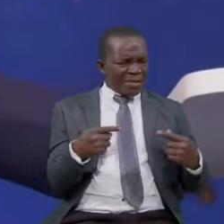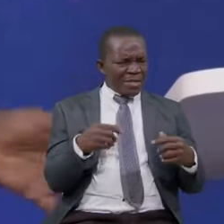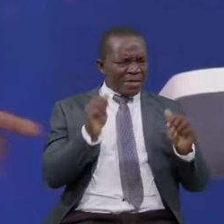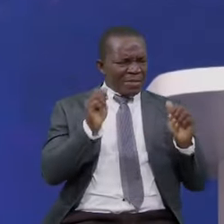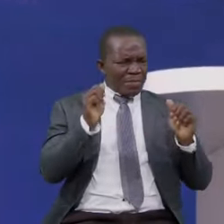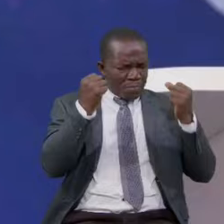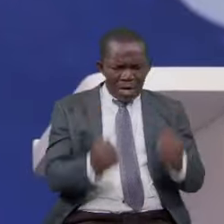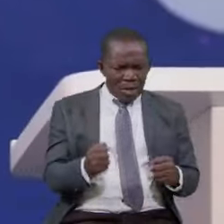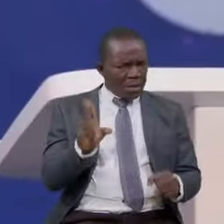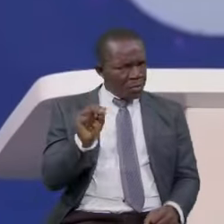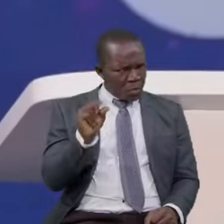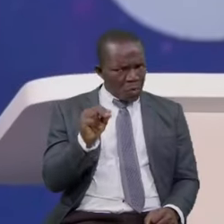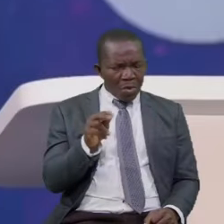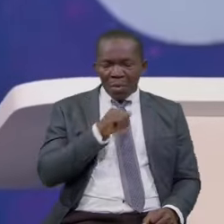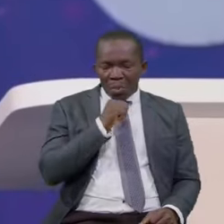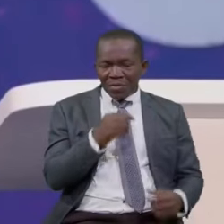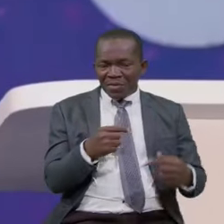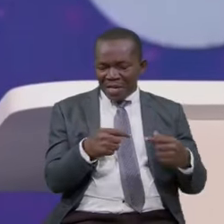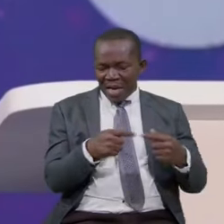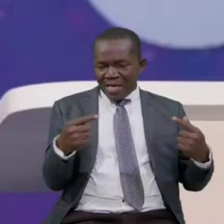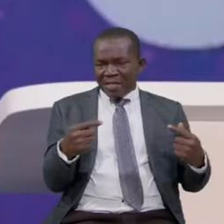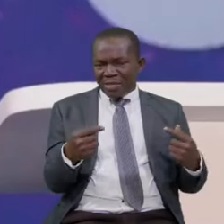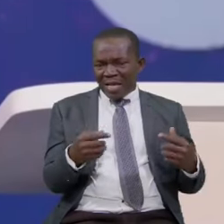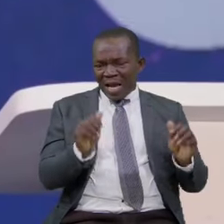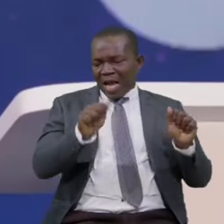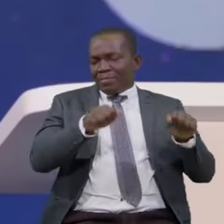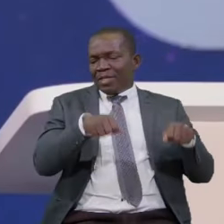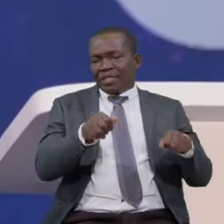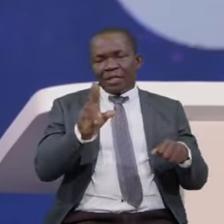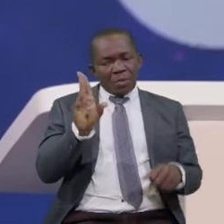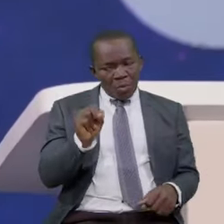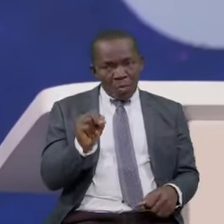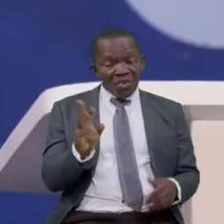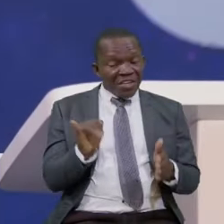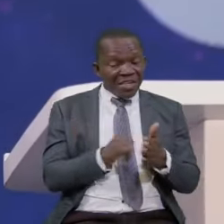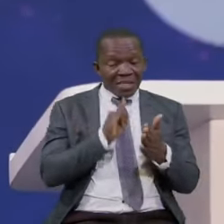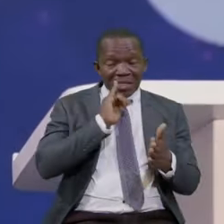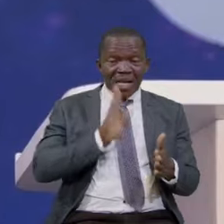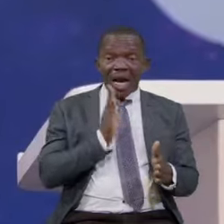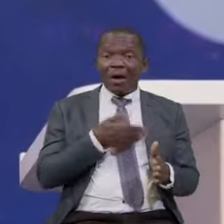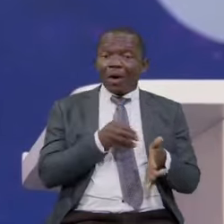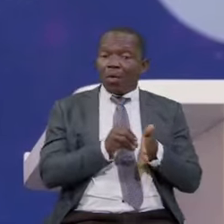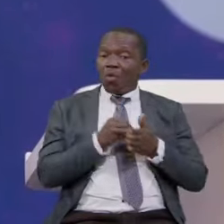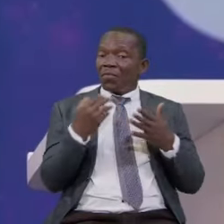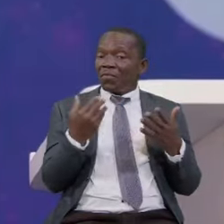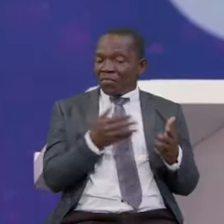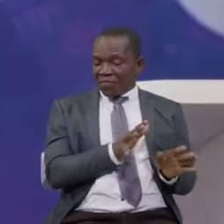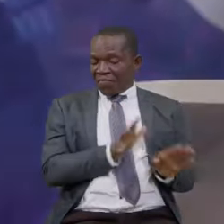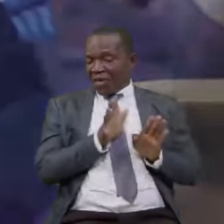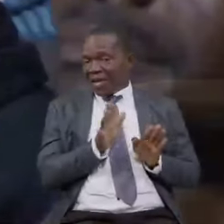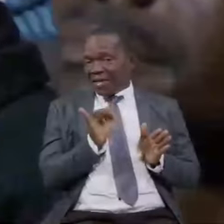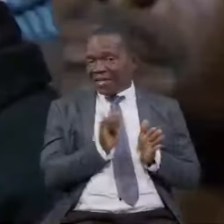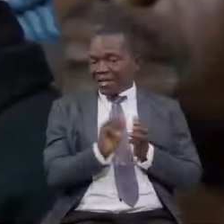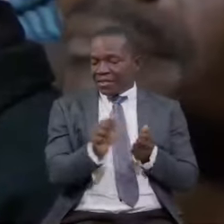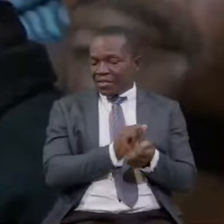non c'est notre crainte la peur qui nous paralyse et chaque fois tu peux jeter